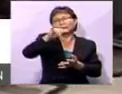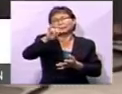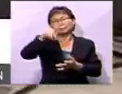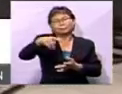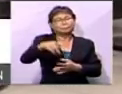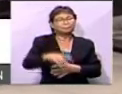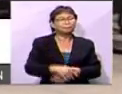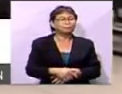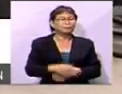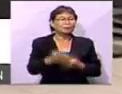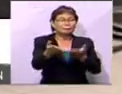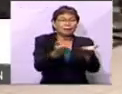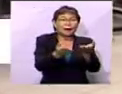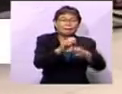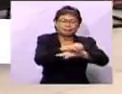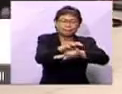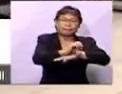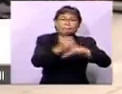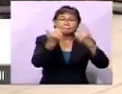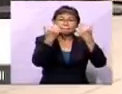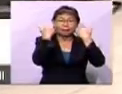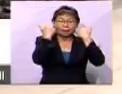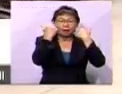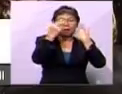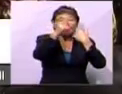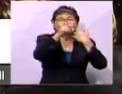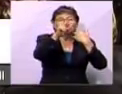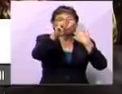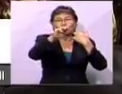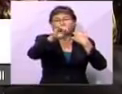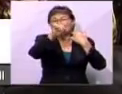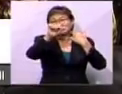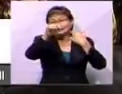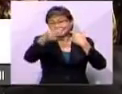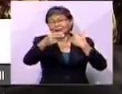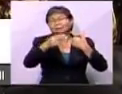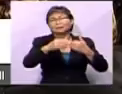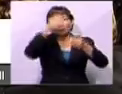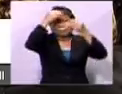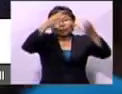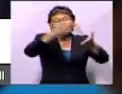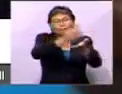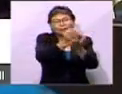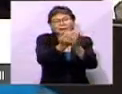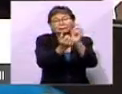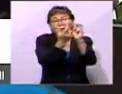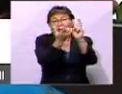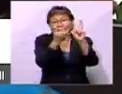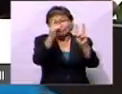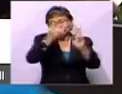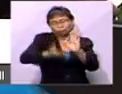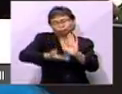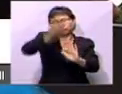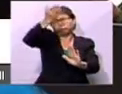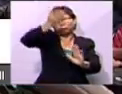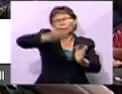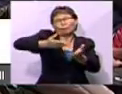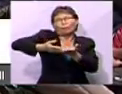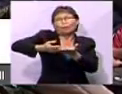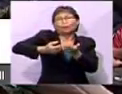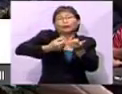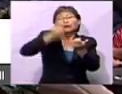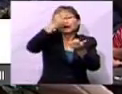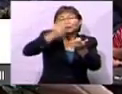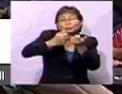Penasihat Bahagian Khidmat Nasihat Persaraan Nor Nisah Muhammad Yusof yakin pengumuman bajet 2018 untuk meningkatkan sumbangan